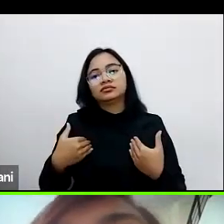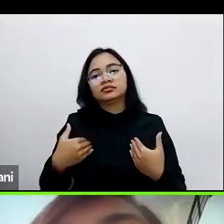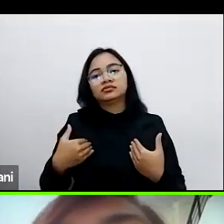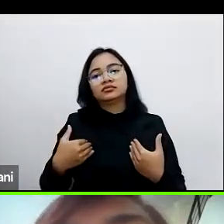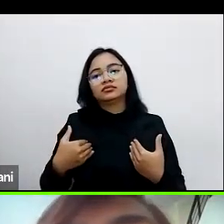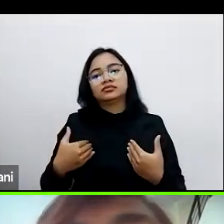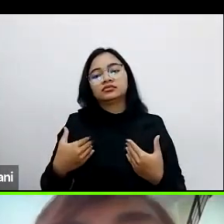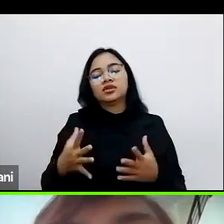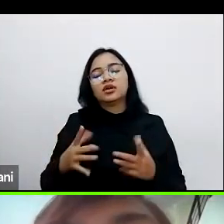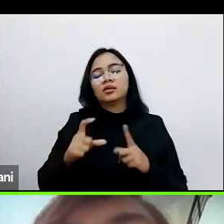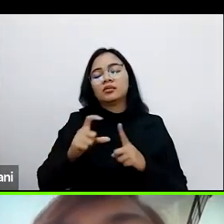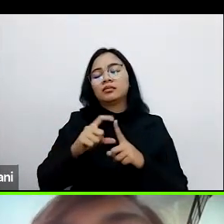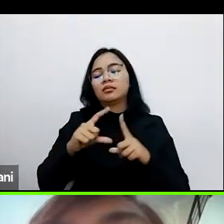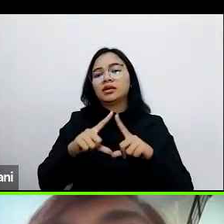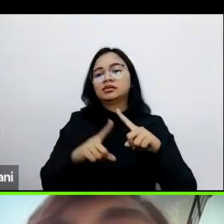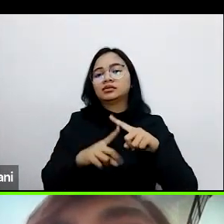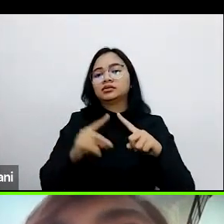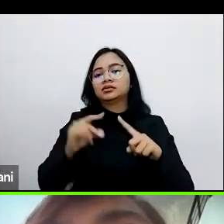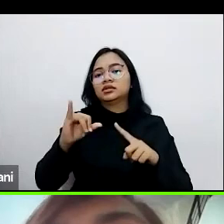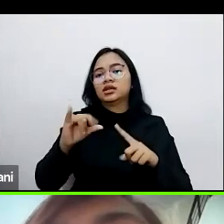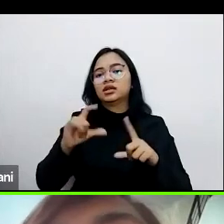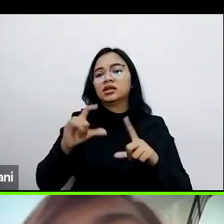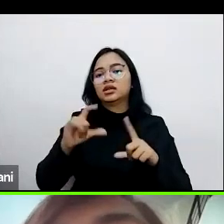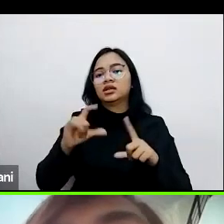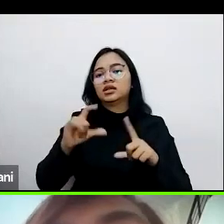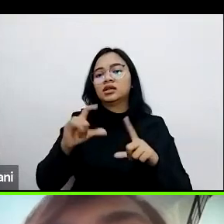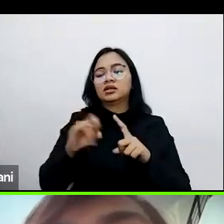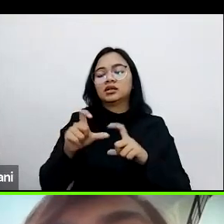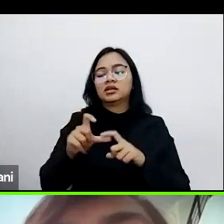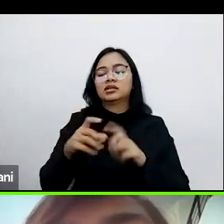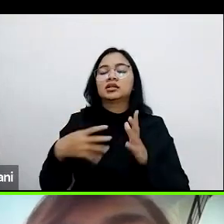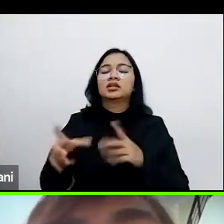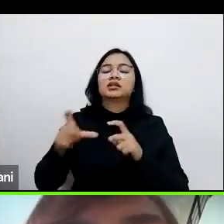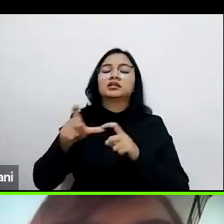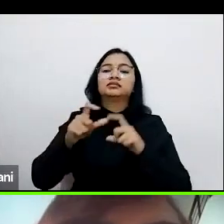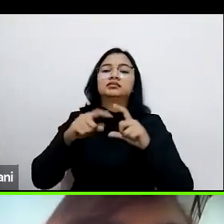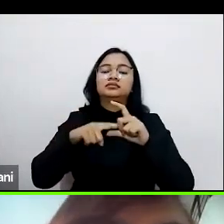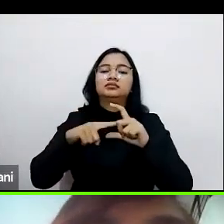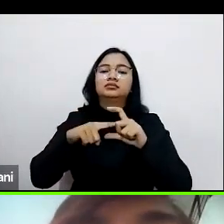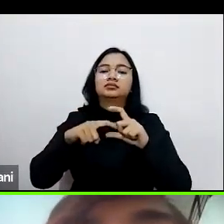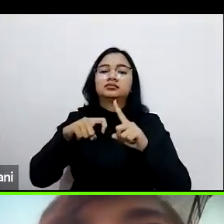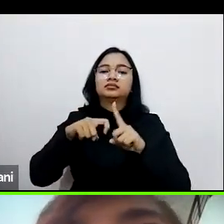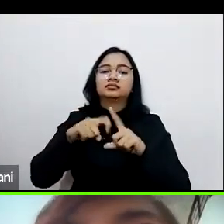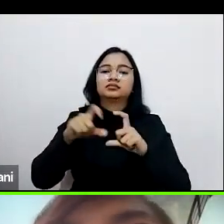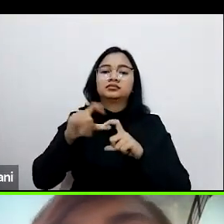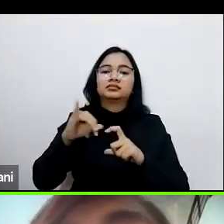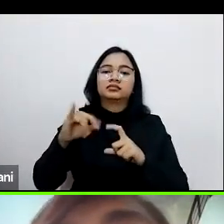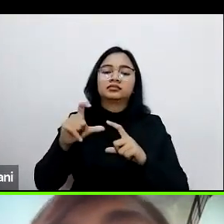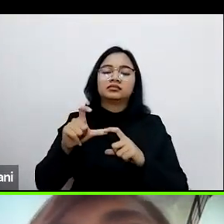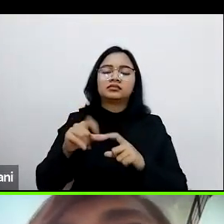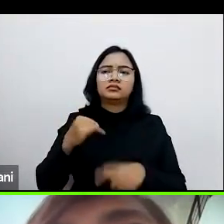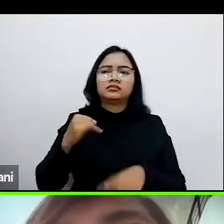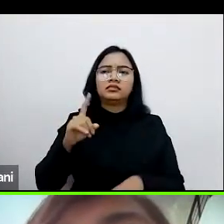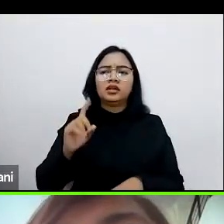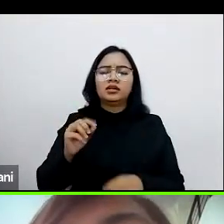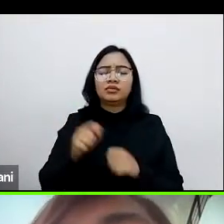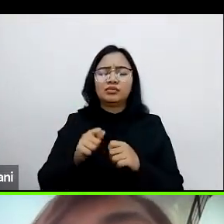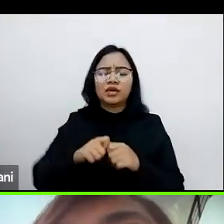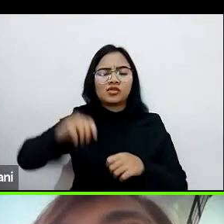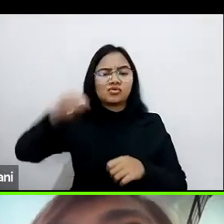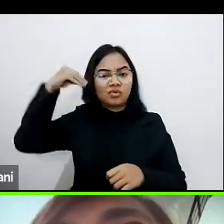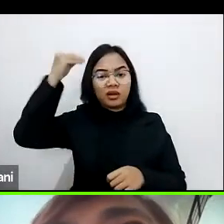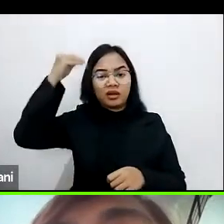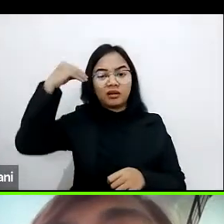patriarkis kemudian seksis gitu. Nah, ini yang menyebabkan juga sangat sulit gitu ya untuk kasus-kasus